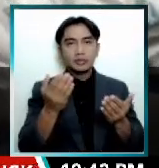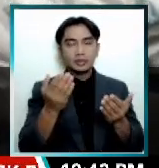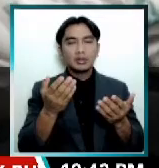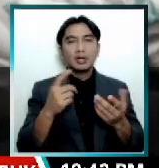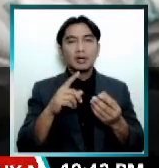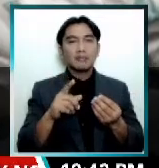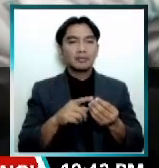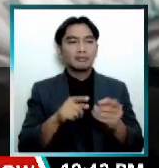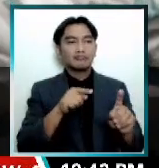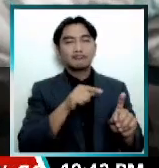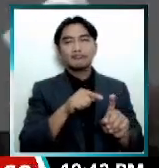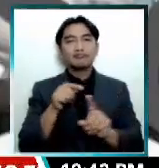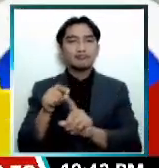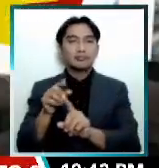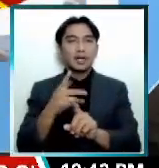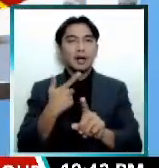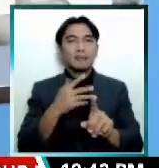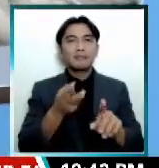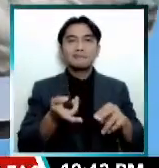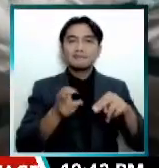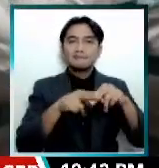sa patong-patong na reklamo.